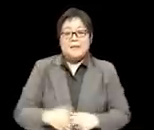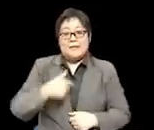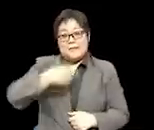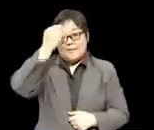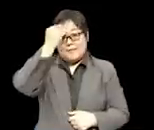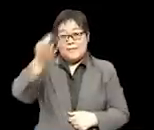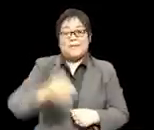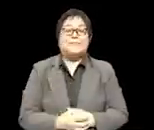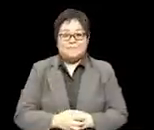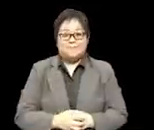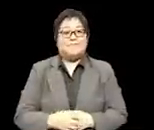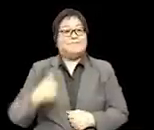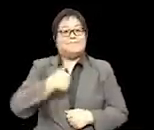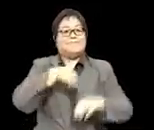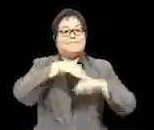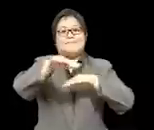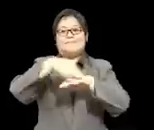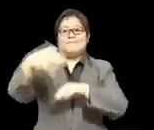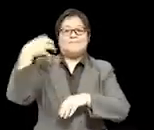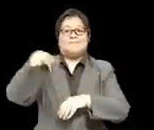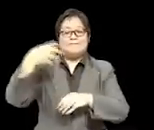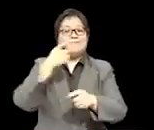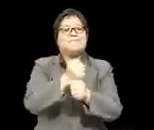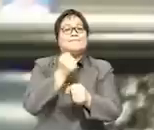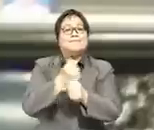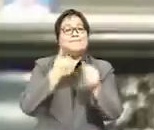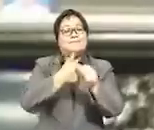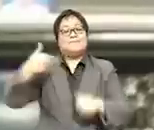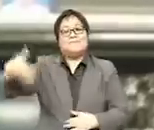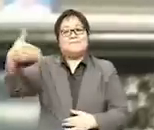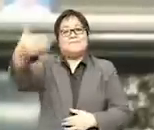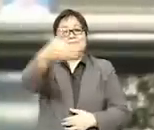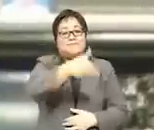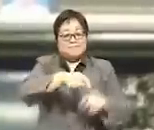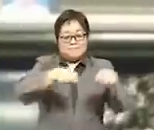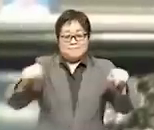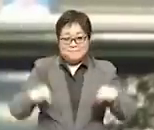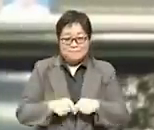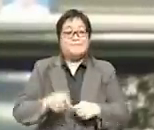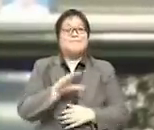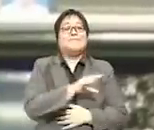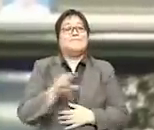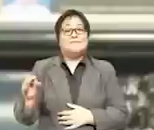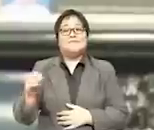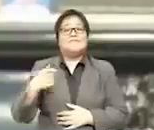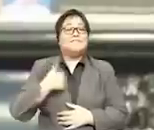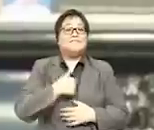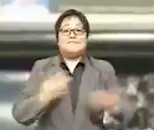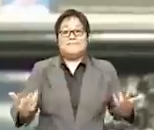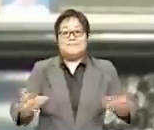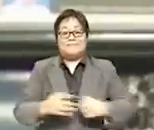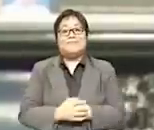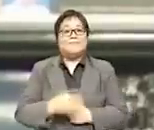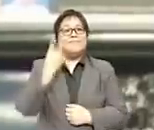kita bahwa kita Letakkan pegawai ini untuk bertugas ikut giliran di tempat masing-masing dan Nah kita akan Nah